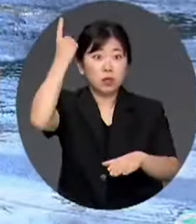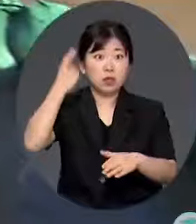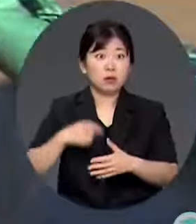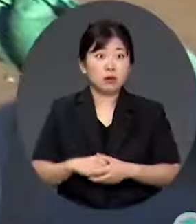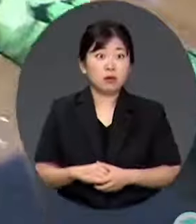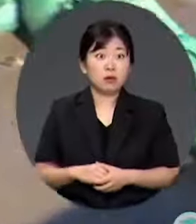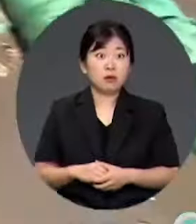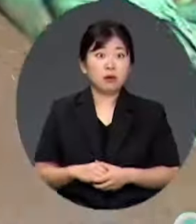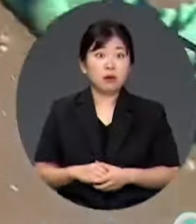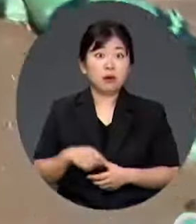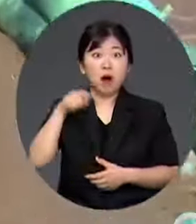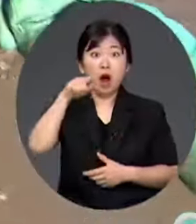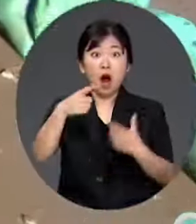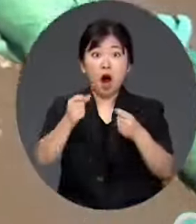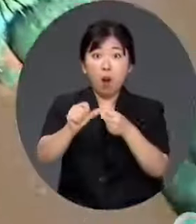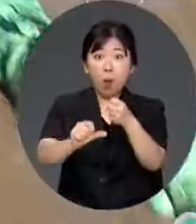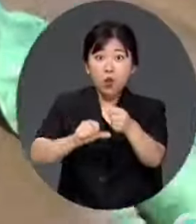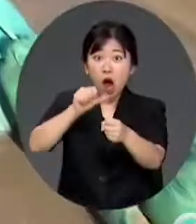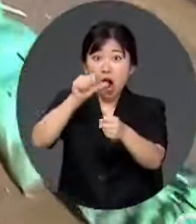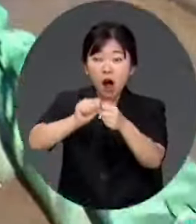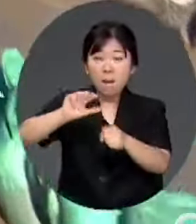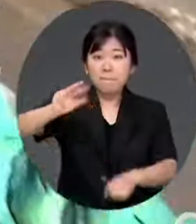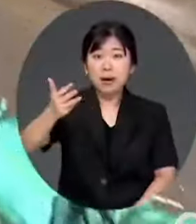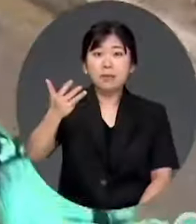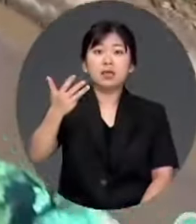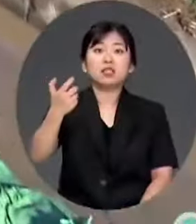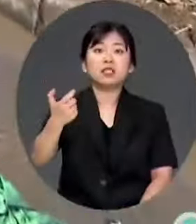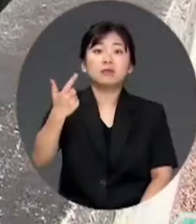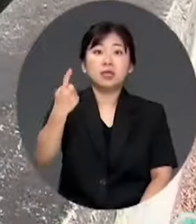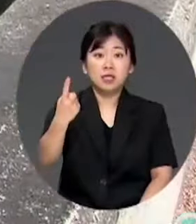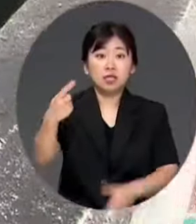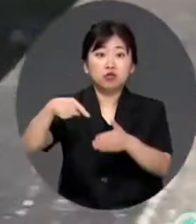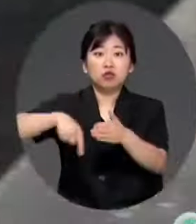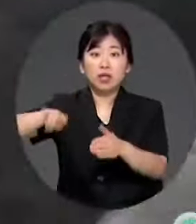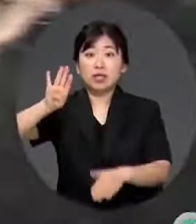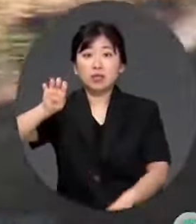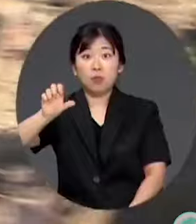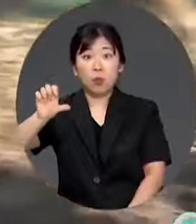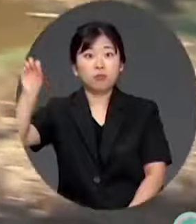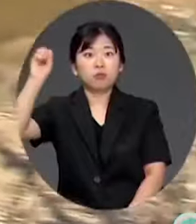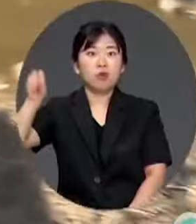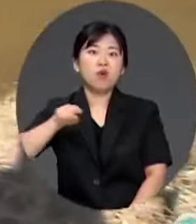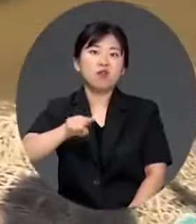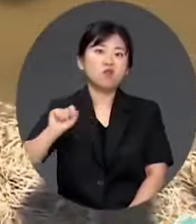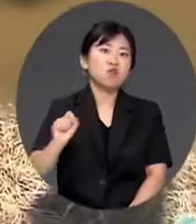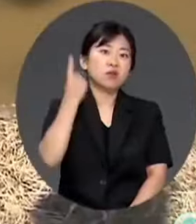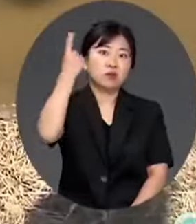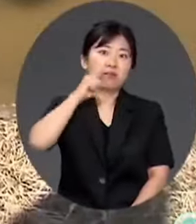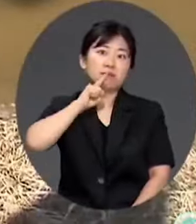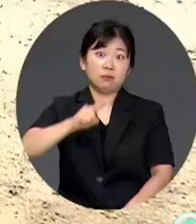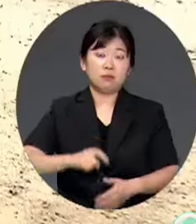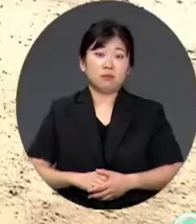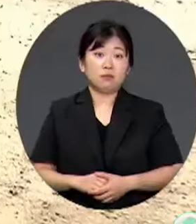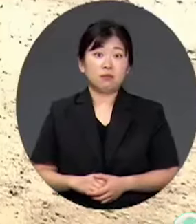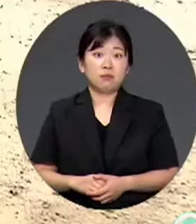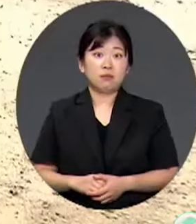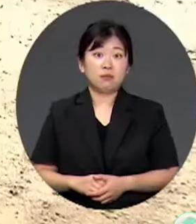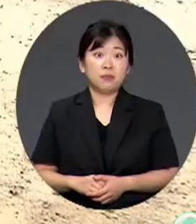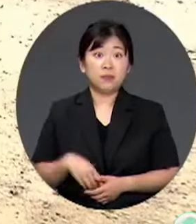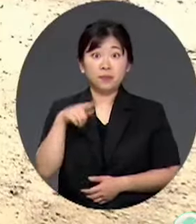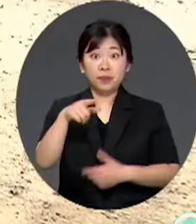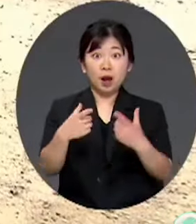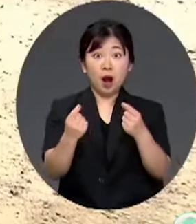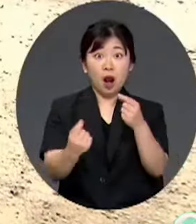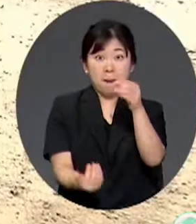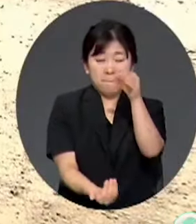발생한 싱크 800 이은 아건 가운데 45.1% 하수관 손상이 원인이었습니다 이 같은